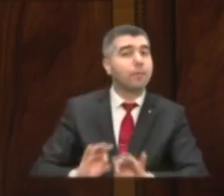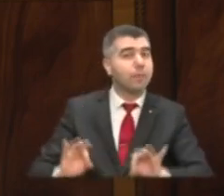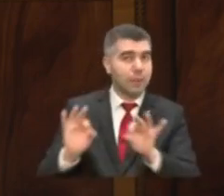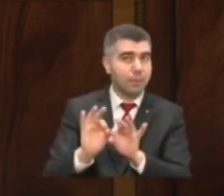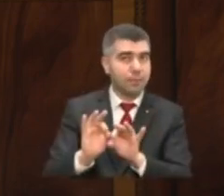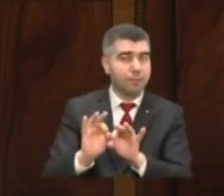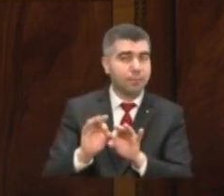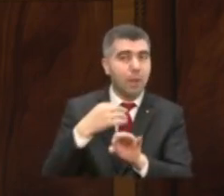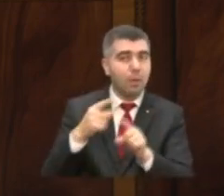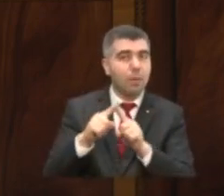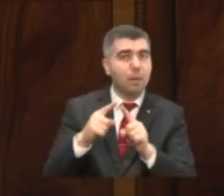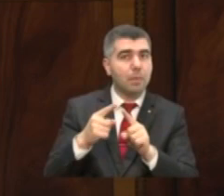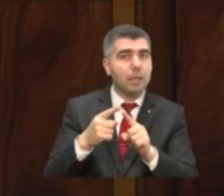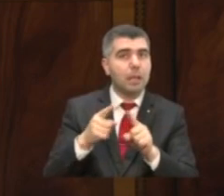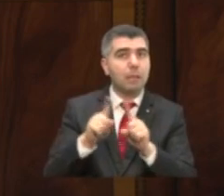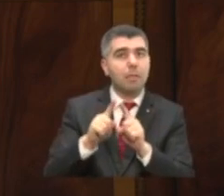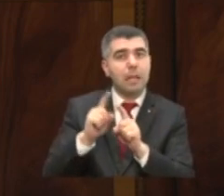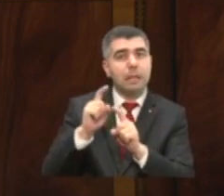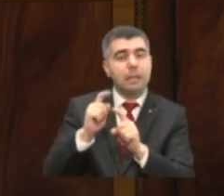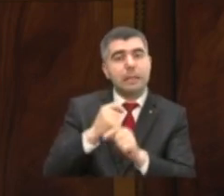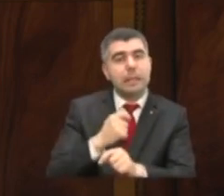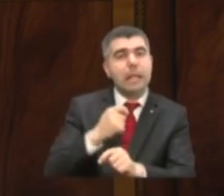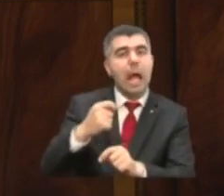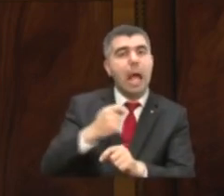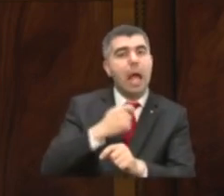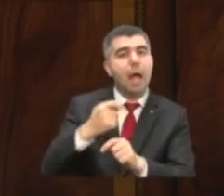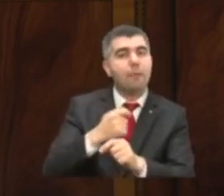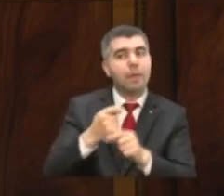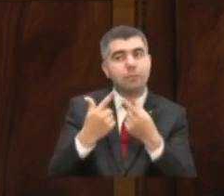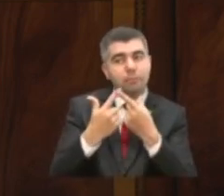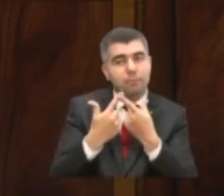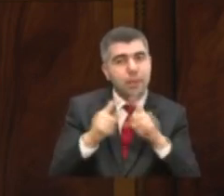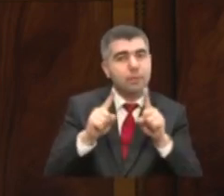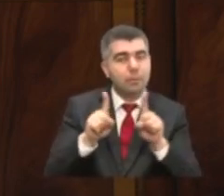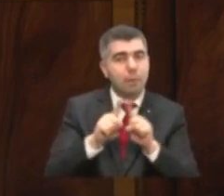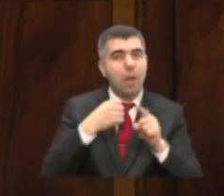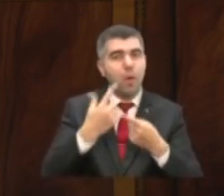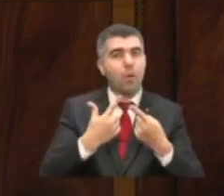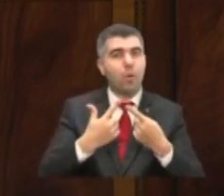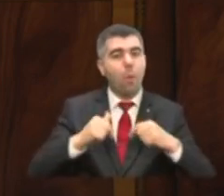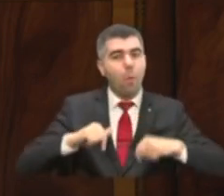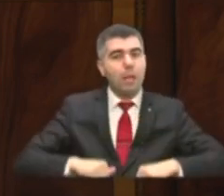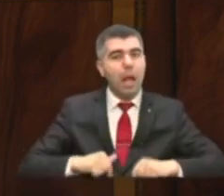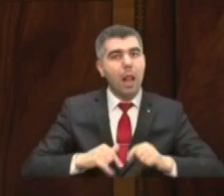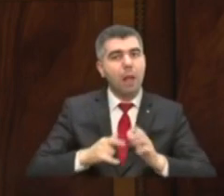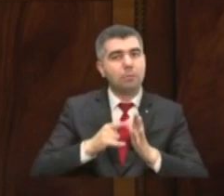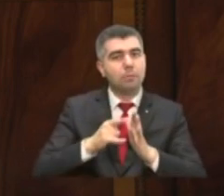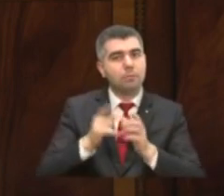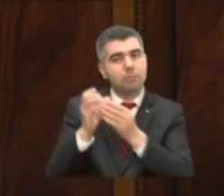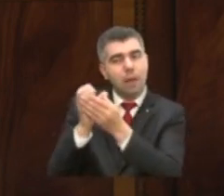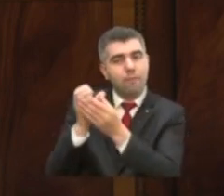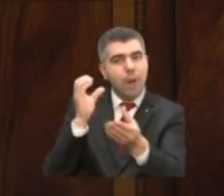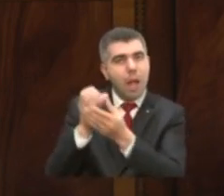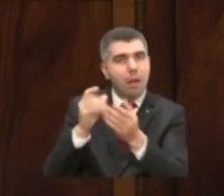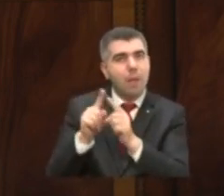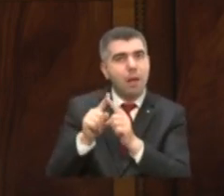بلاغ صحفي صدرنا على وزاره النقل اللي هو خلق هاد الدجه، ما عنده لا تاريخ لا راس